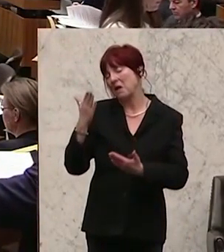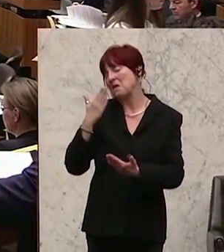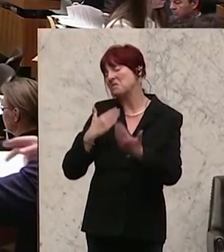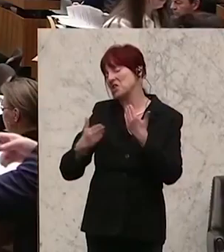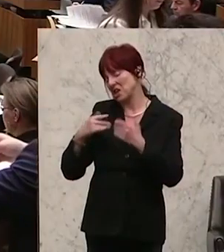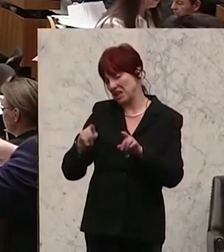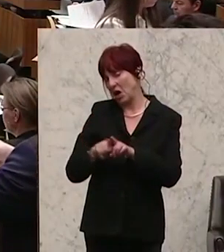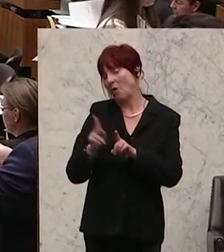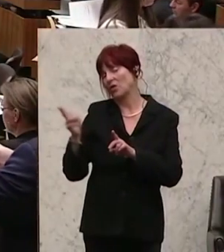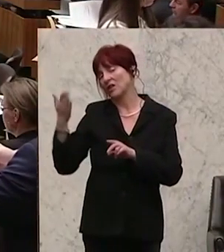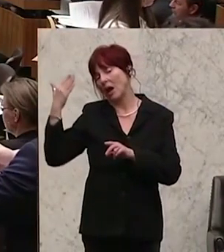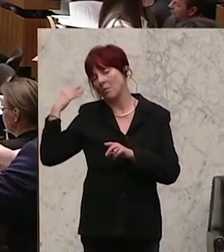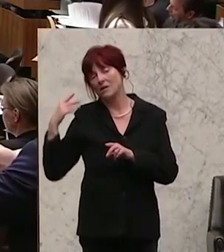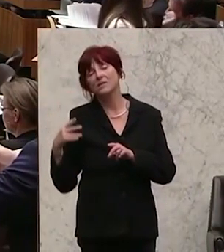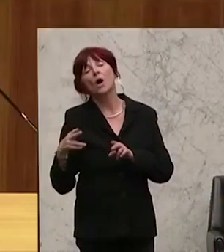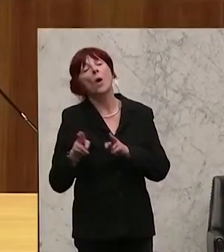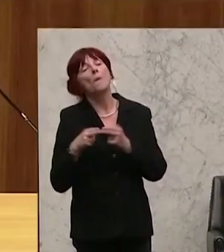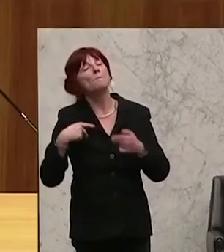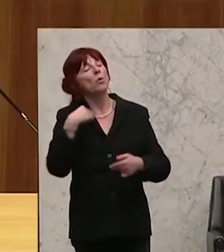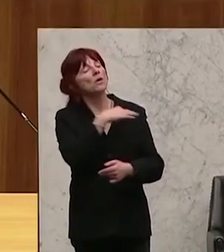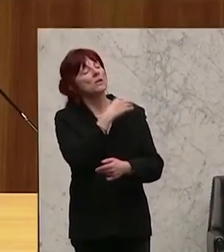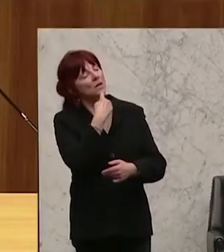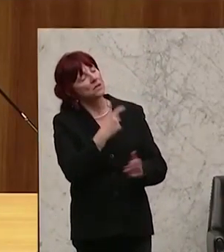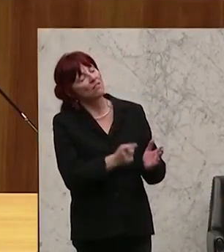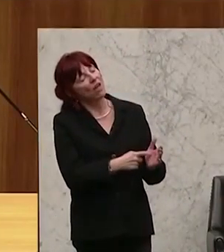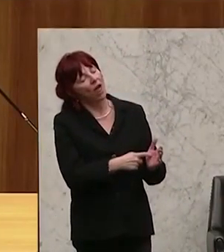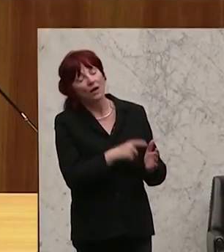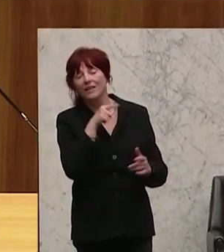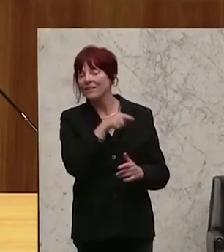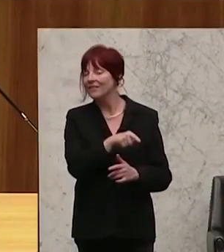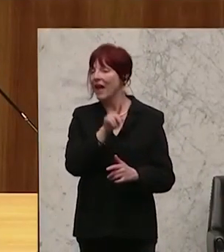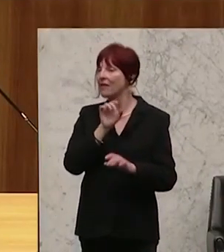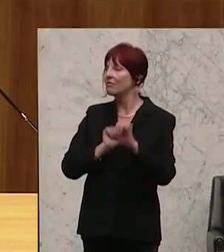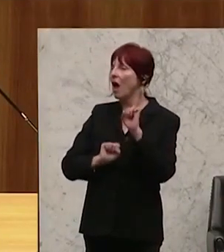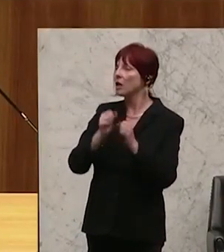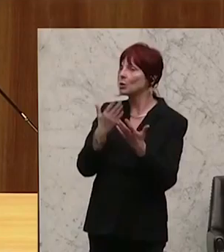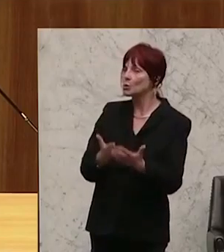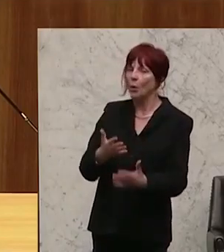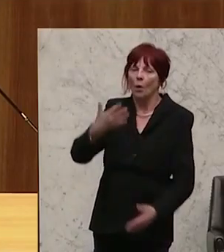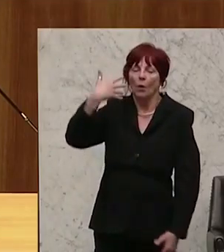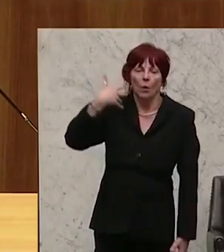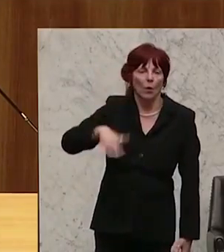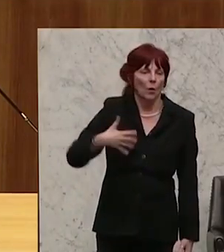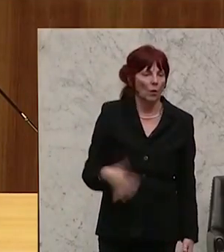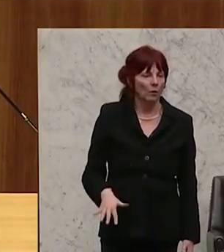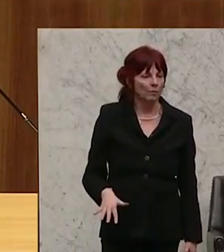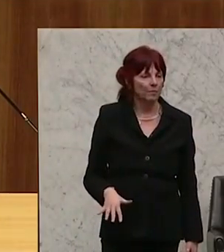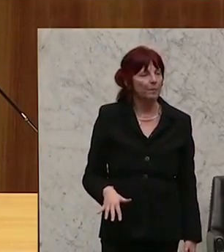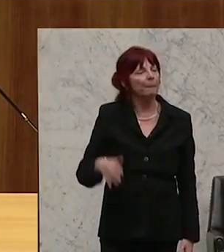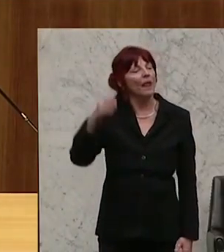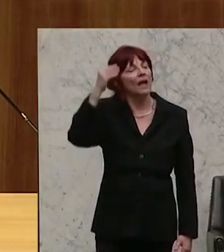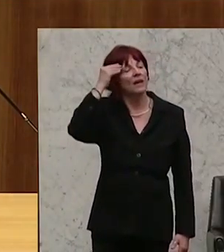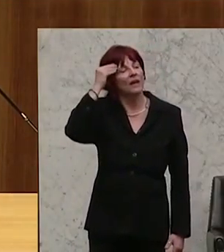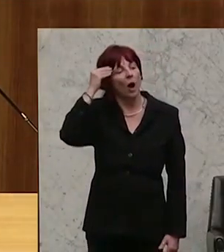Vorgabe des damaligen Bundeskanzlers Alfred Gusenbauer so eine Rolle eingenommen hat. Ich glaube auch, dass hier der